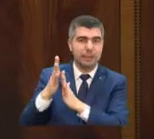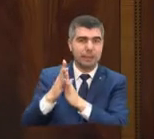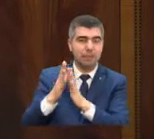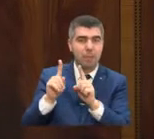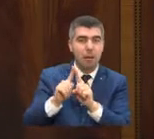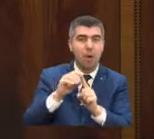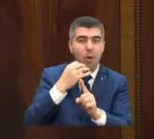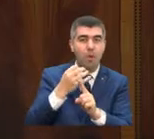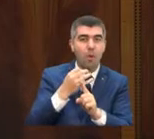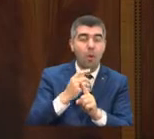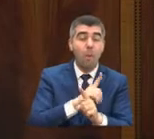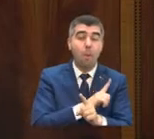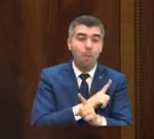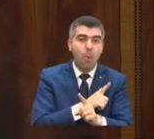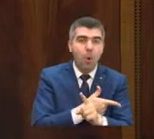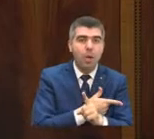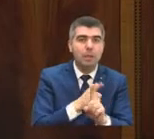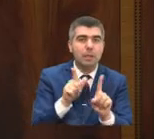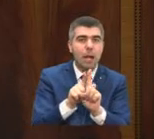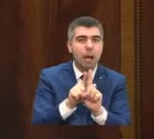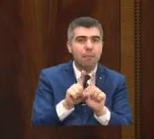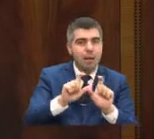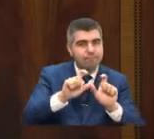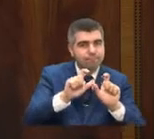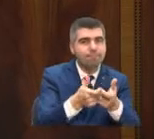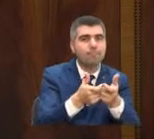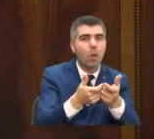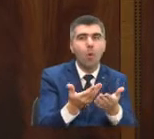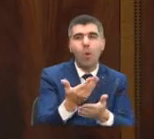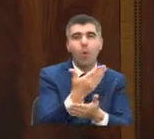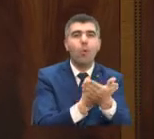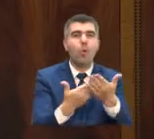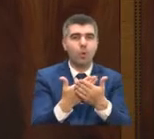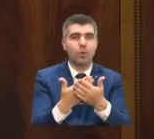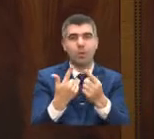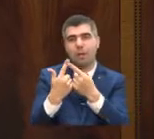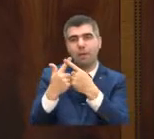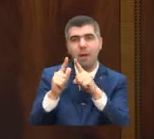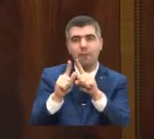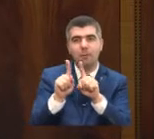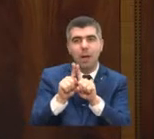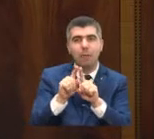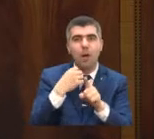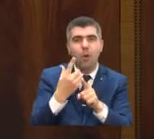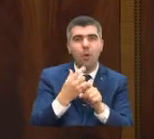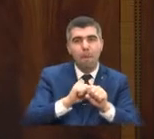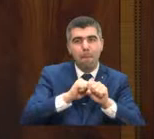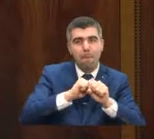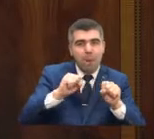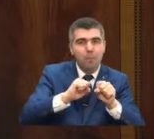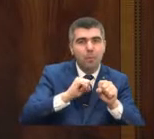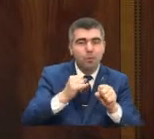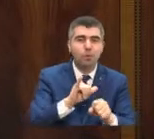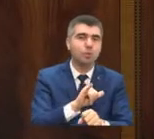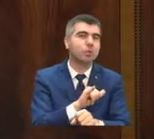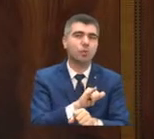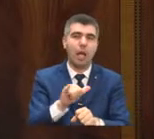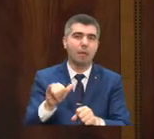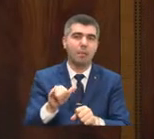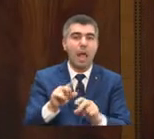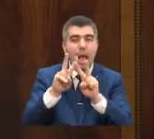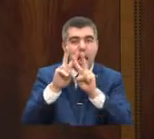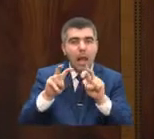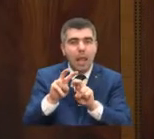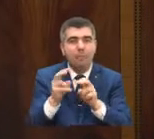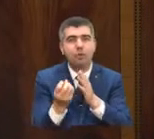الأمنية في تضييق الخناق على المجموعات الإرهابية، مما حد من قدراتها الإجرامية ودفعها إلى البحث عن